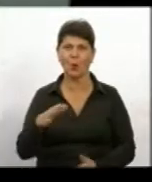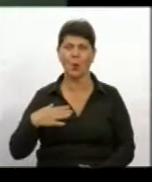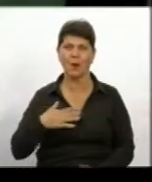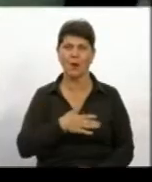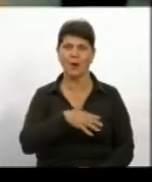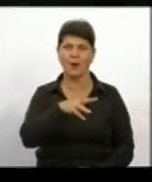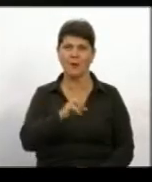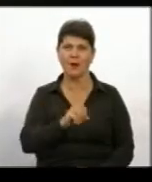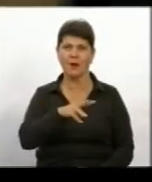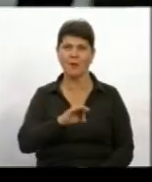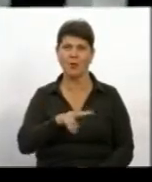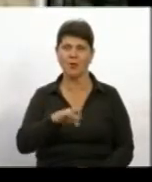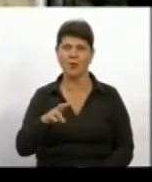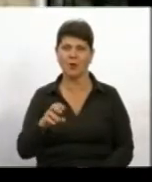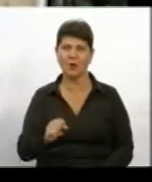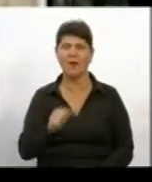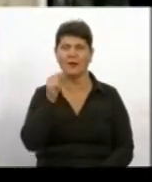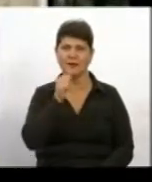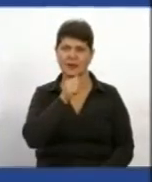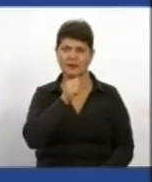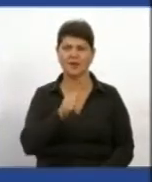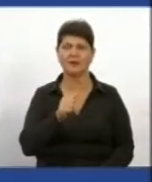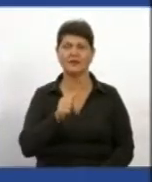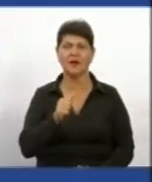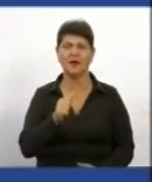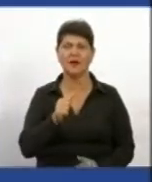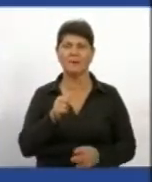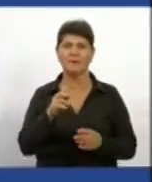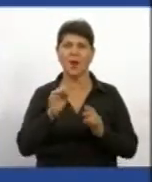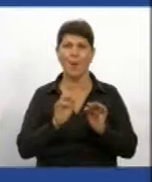«Таємна операція», яку знімали у середмісті Вінниці.